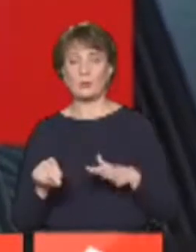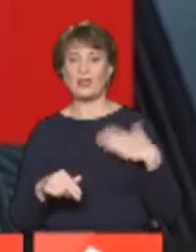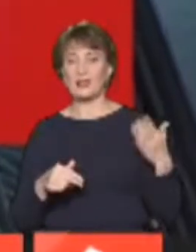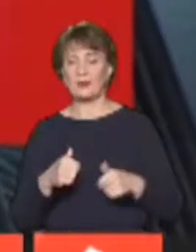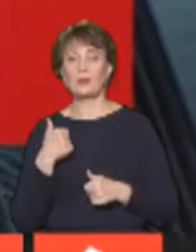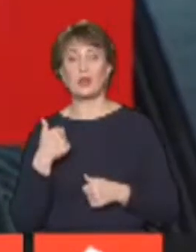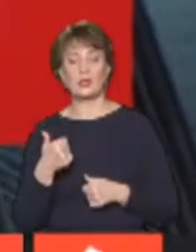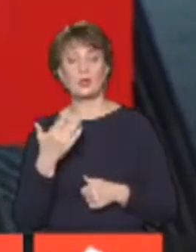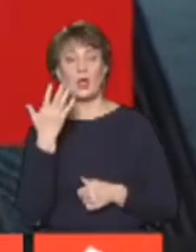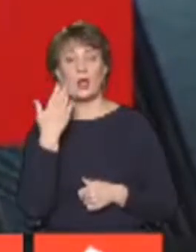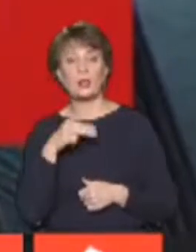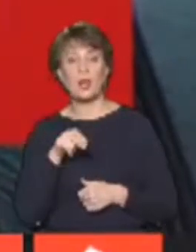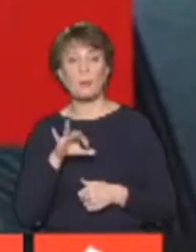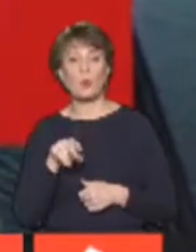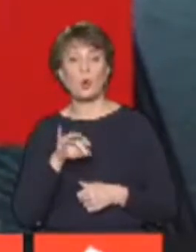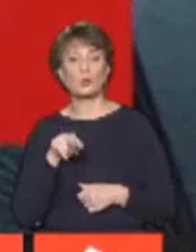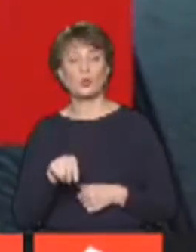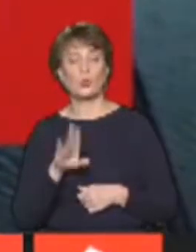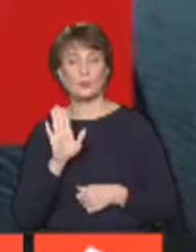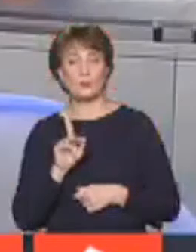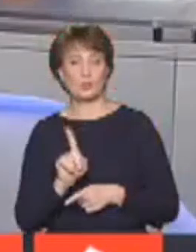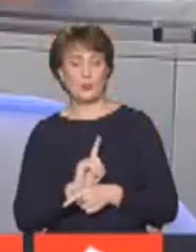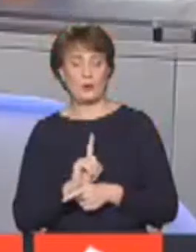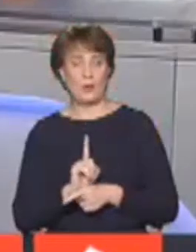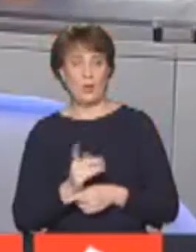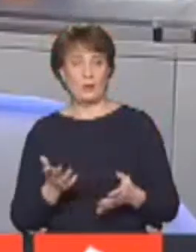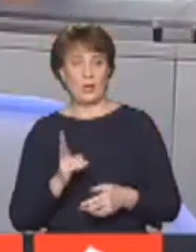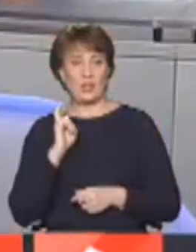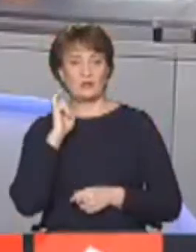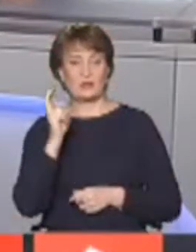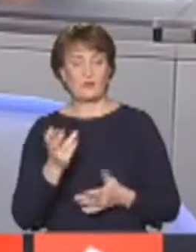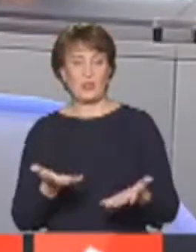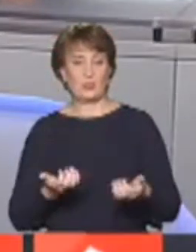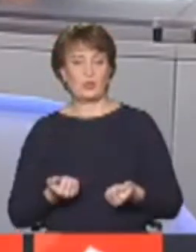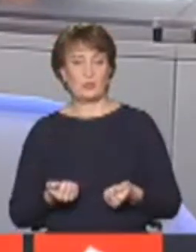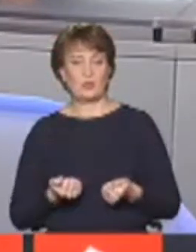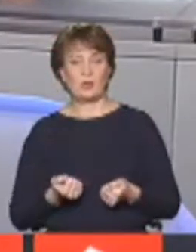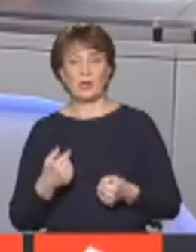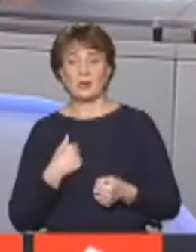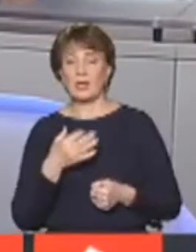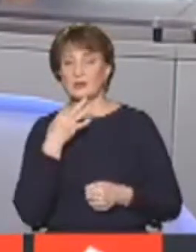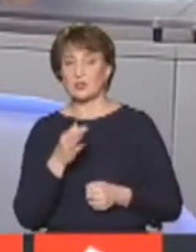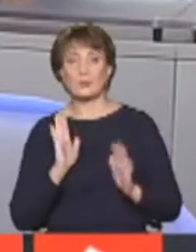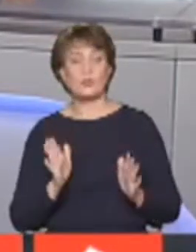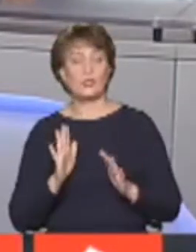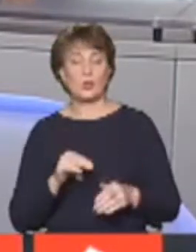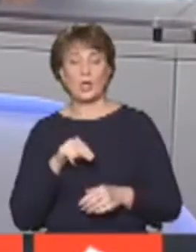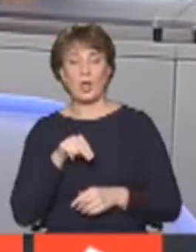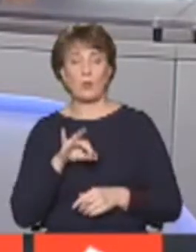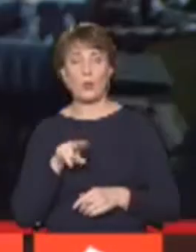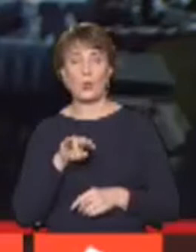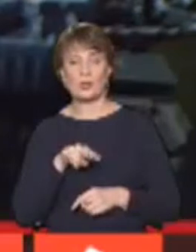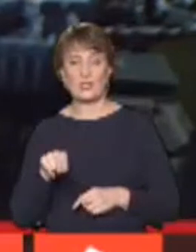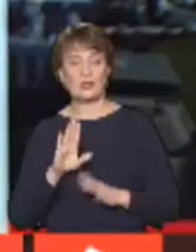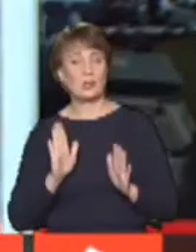Лівий берег – це добре. Скажіть, Подол, коли нормальну станцію Поштова площа отримає за всіма? Так я вам хочу сказати, що не тільки Поділ і не тільки